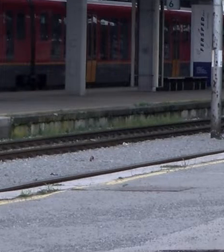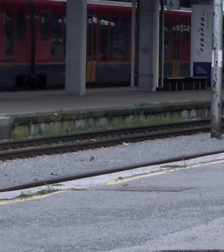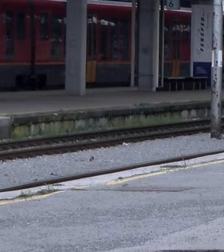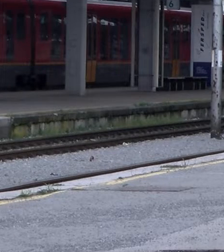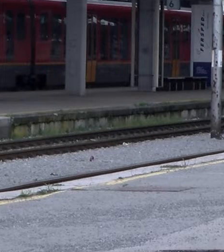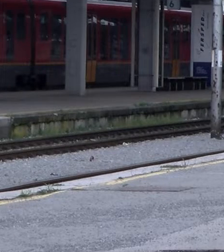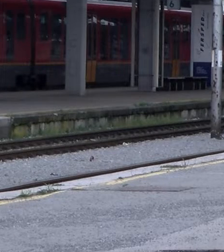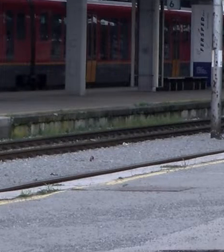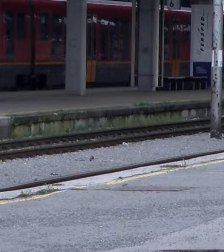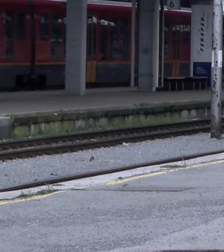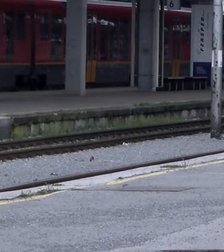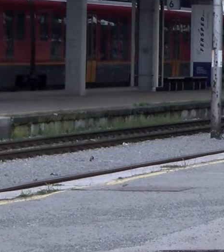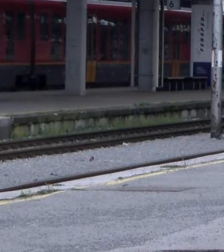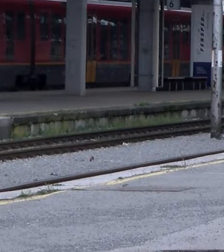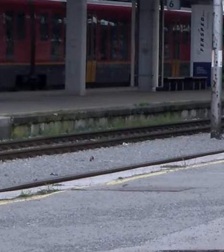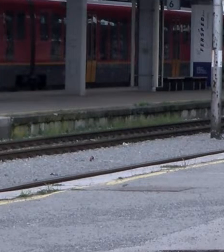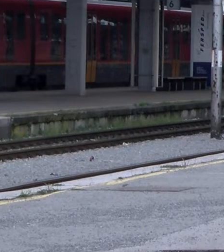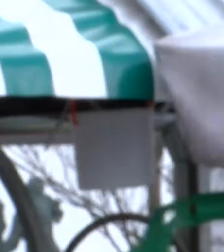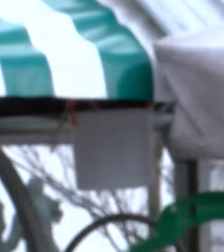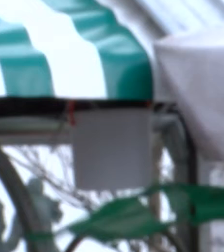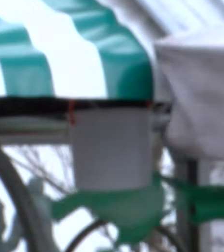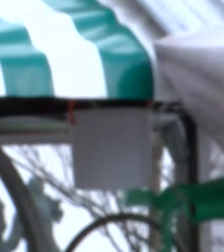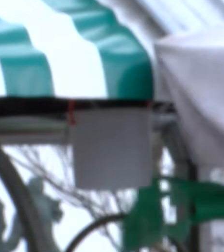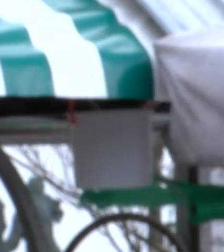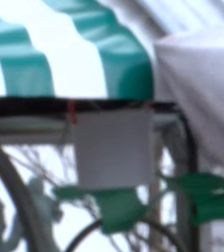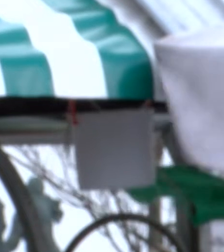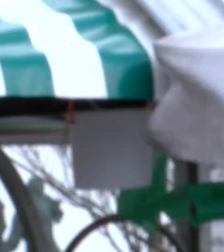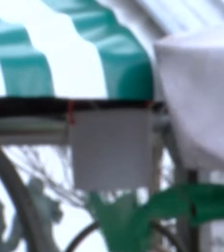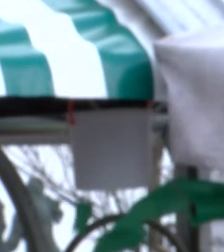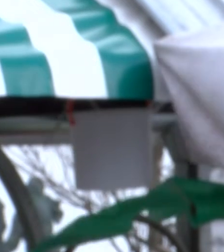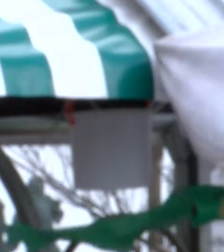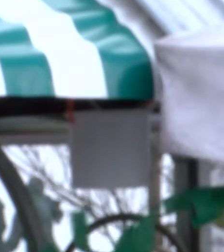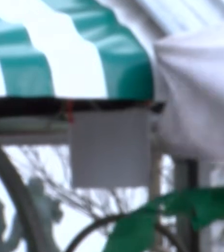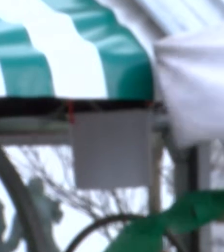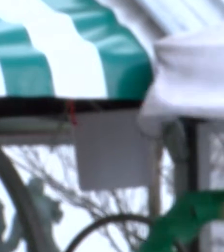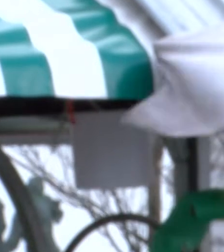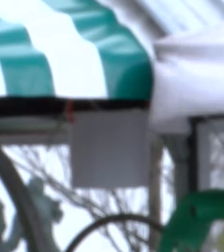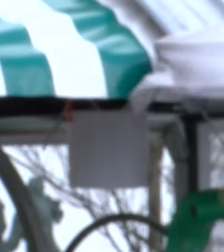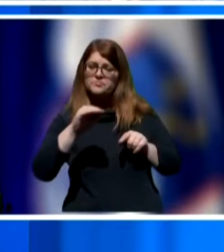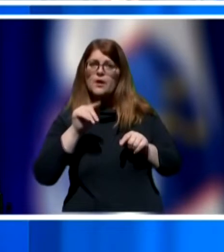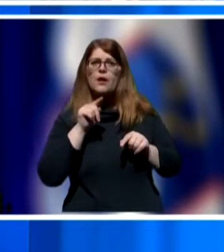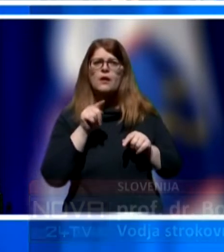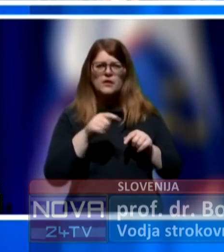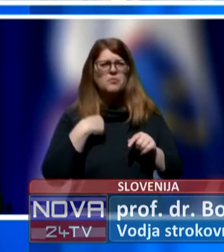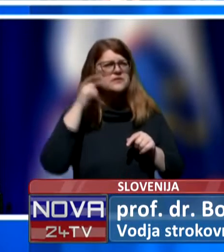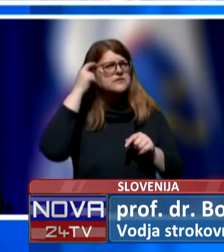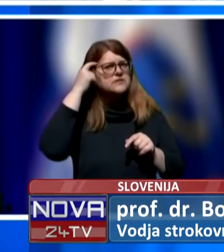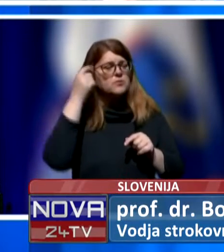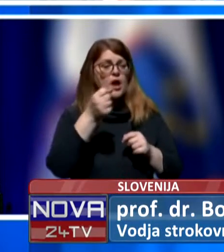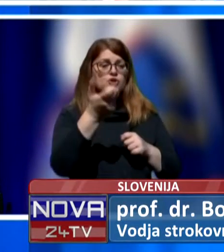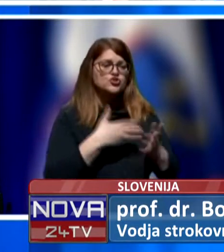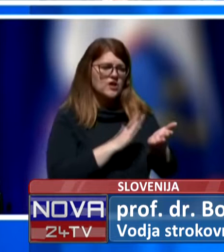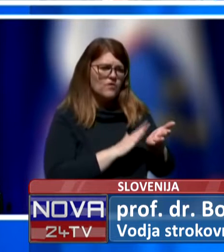a ker smo se Slovenci ukrepov v večini strogo držali, smo uspeli epidemijo omejiti relativno hitro. Število primerov res